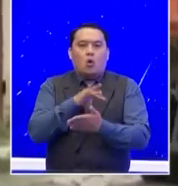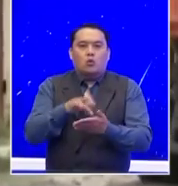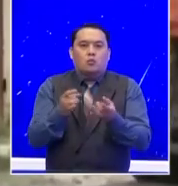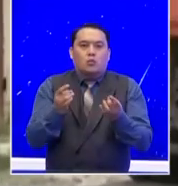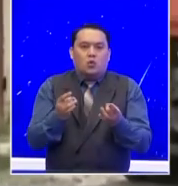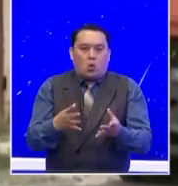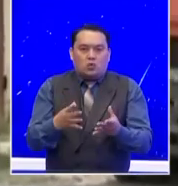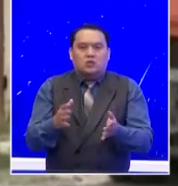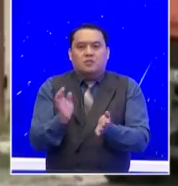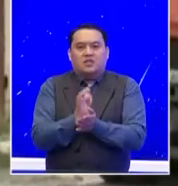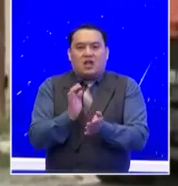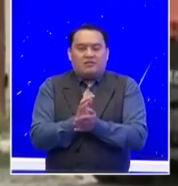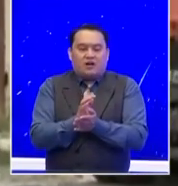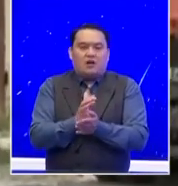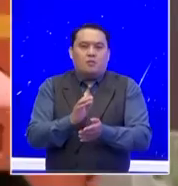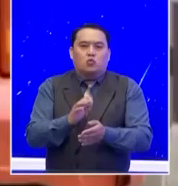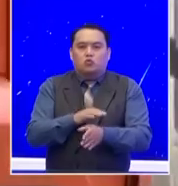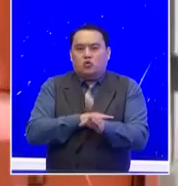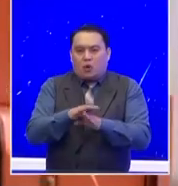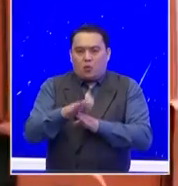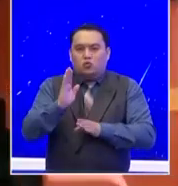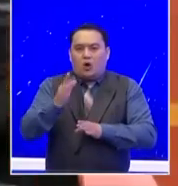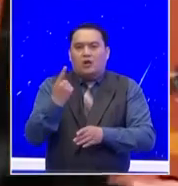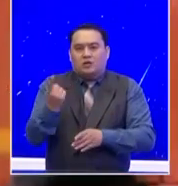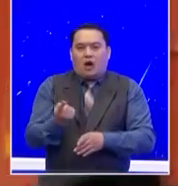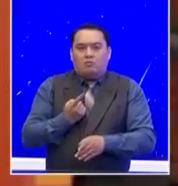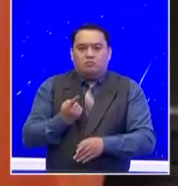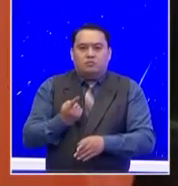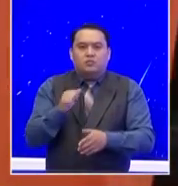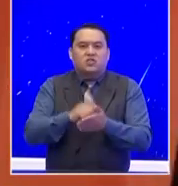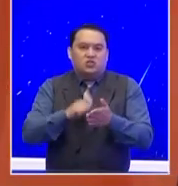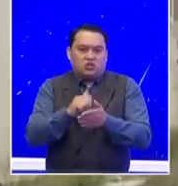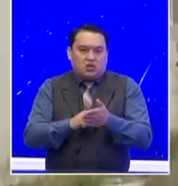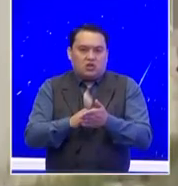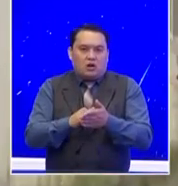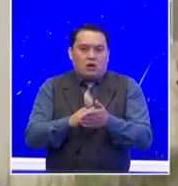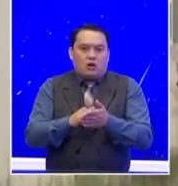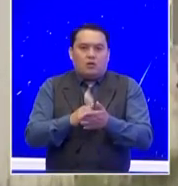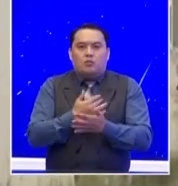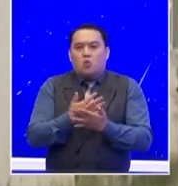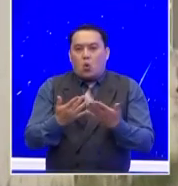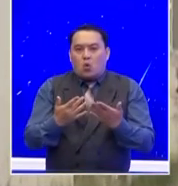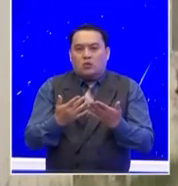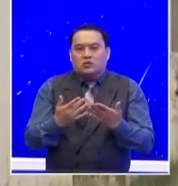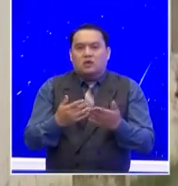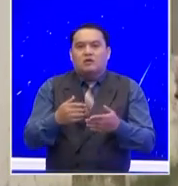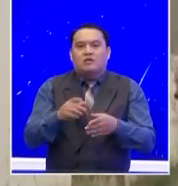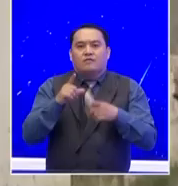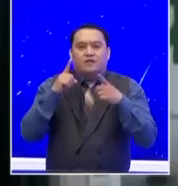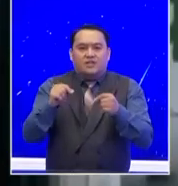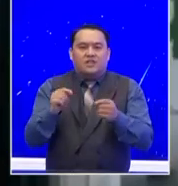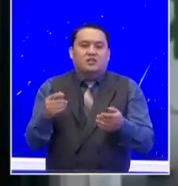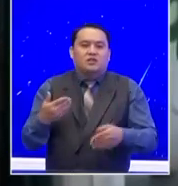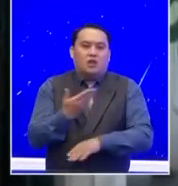просто захлебнется в бытовых отходах. Этому есть одна причина. Вынос мусора сейчас, пожалуй, одна из немногих легальных причин выйти на